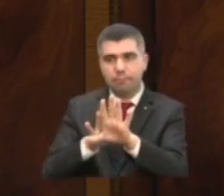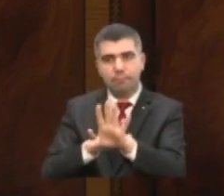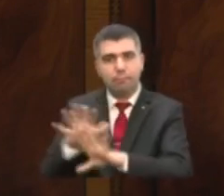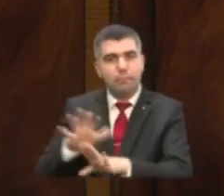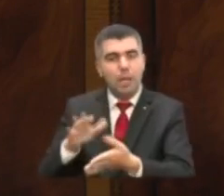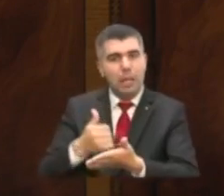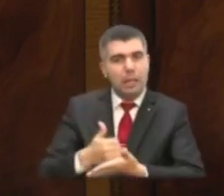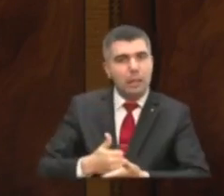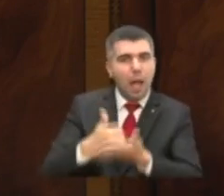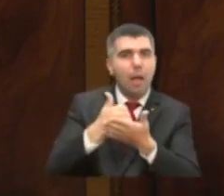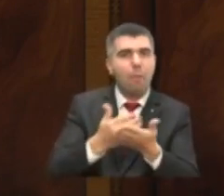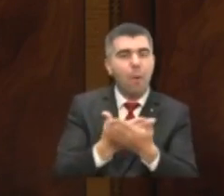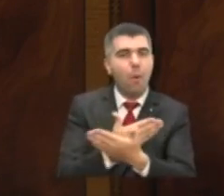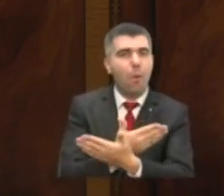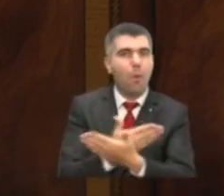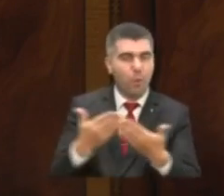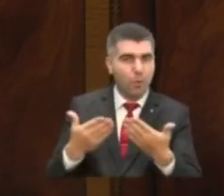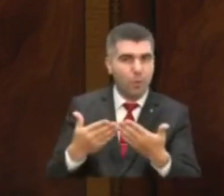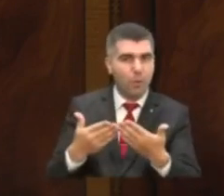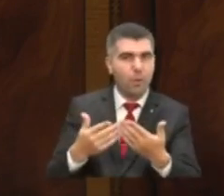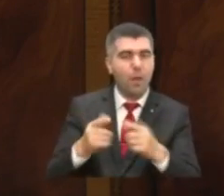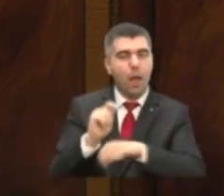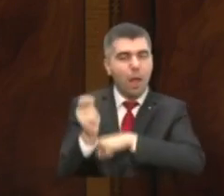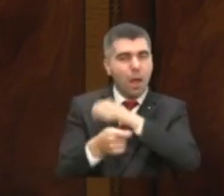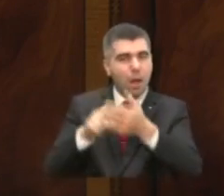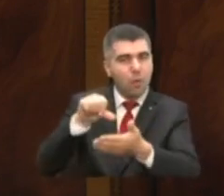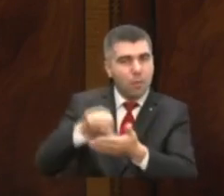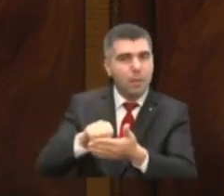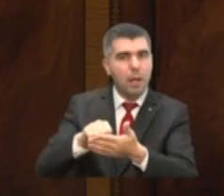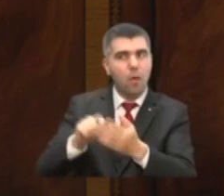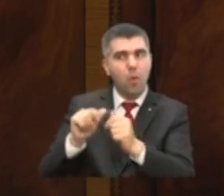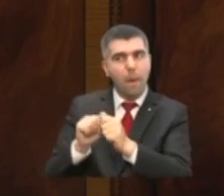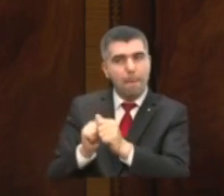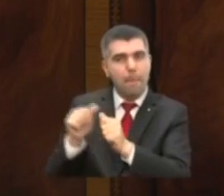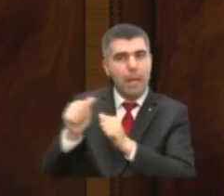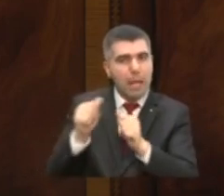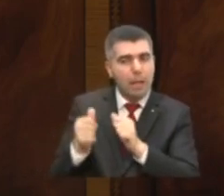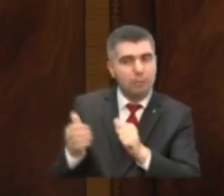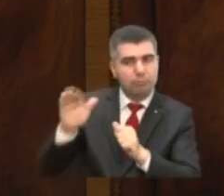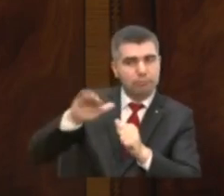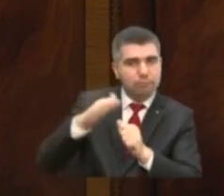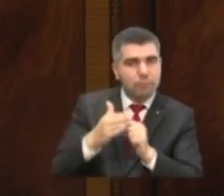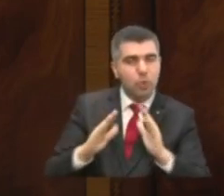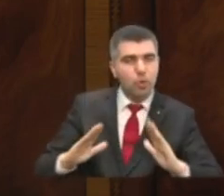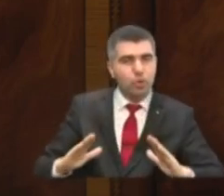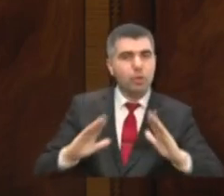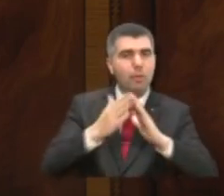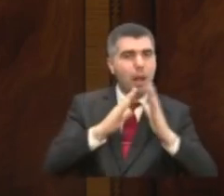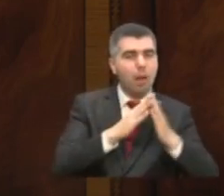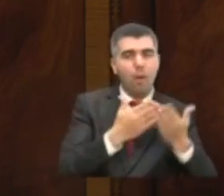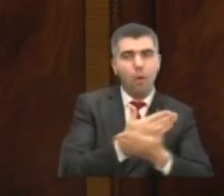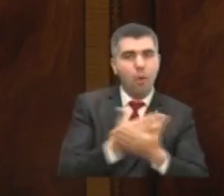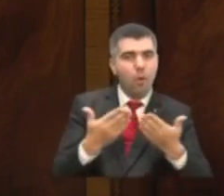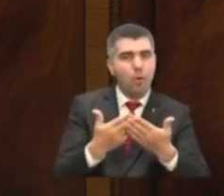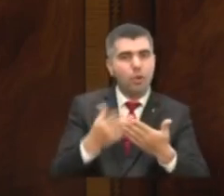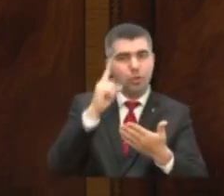الموصول والموجود، وخصوصا العالم القروي والمناطق النائية، نحاول ما أمكن أن نرفع هذه المعاناة